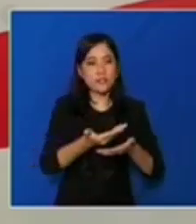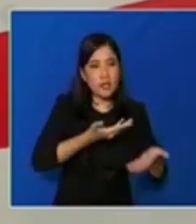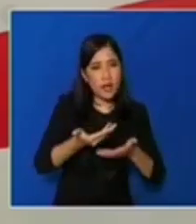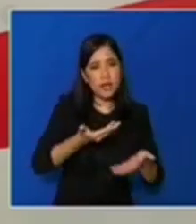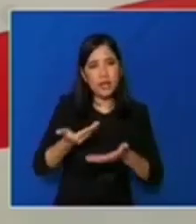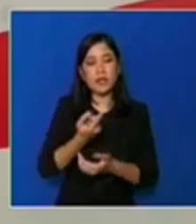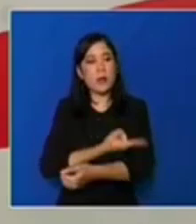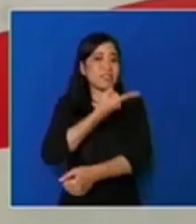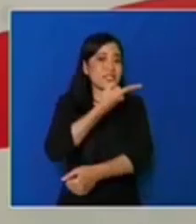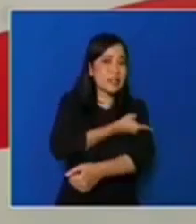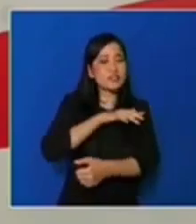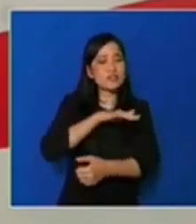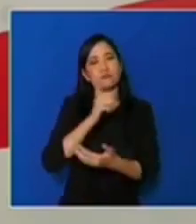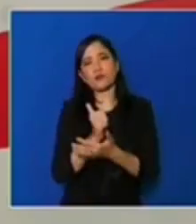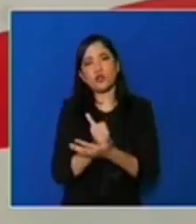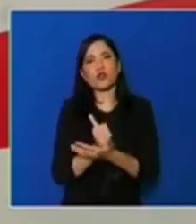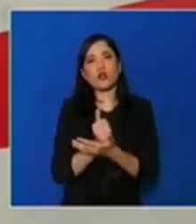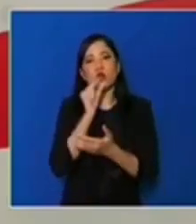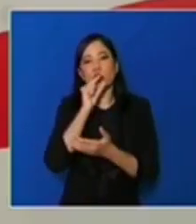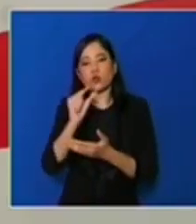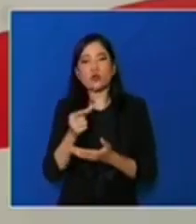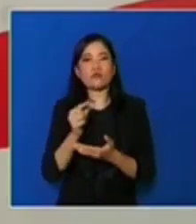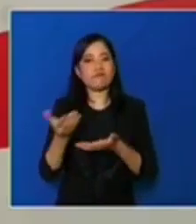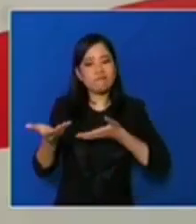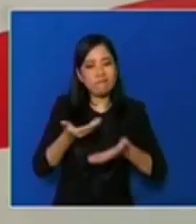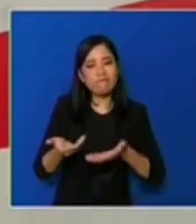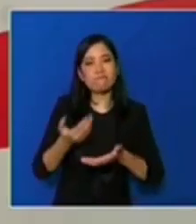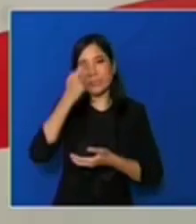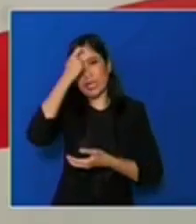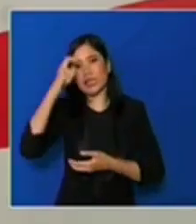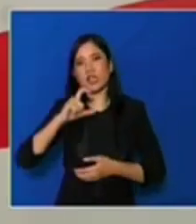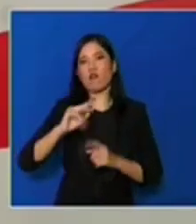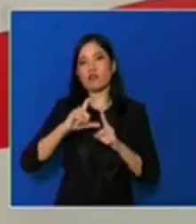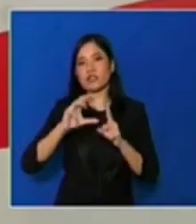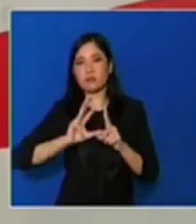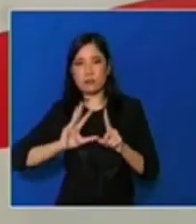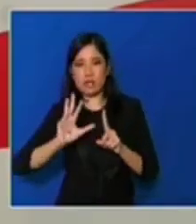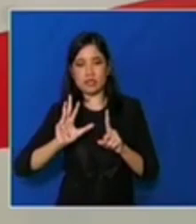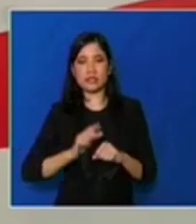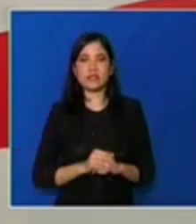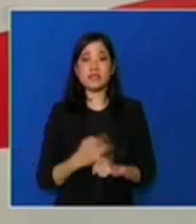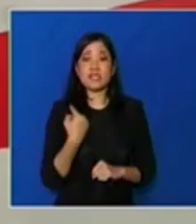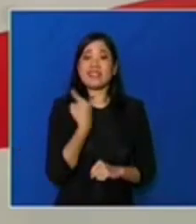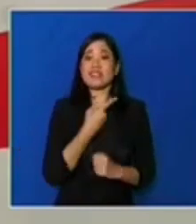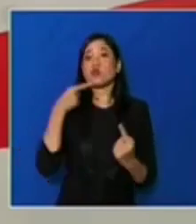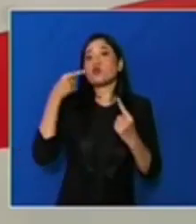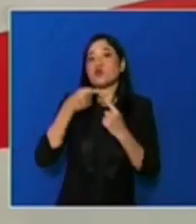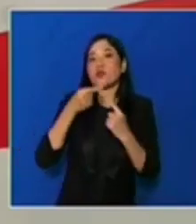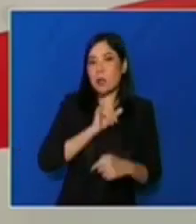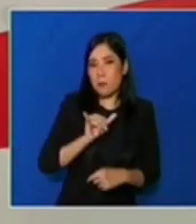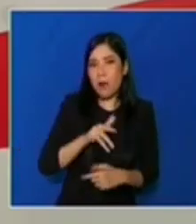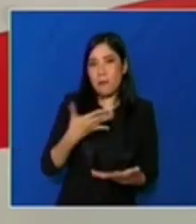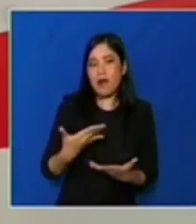kapasitasnya punya untuk penanggulangan penyakit ini tujuan kita sama yaitu SCM kita yang sehat